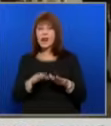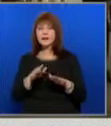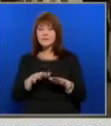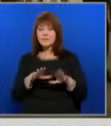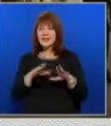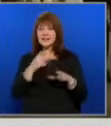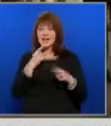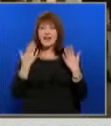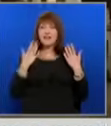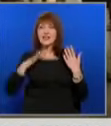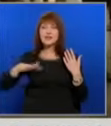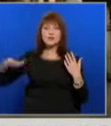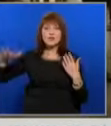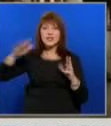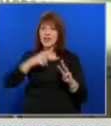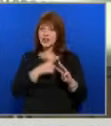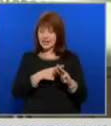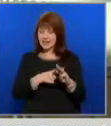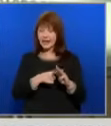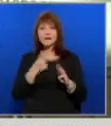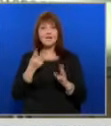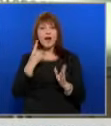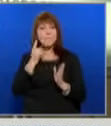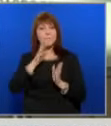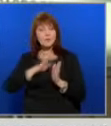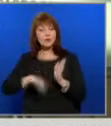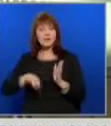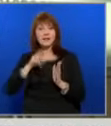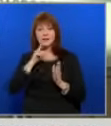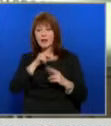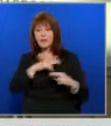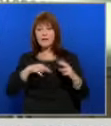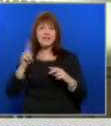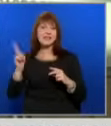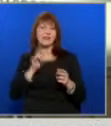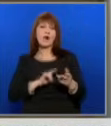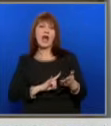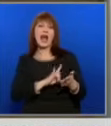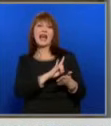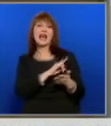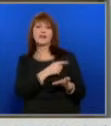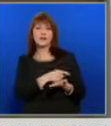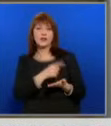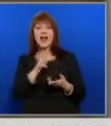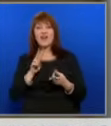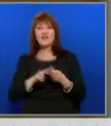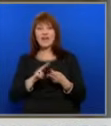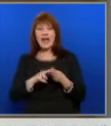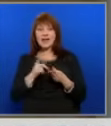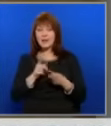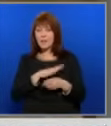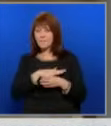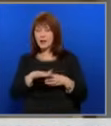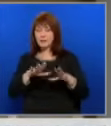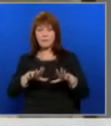наречения въздушен Шенген. Това означава отпадане на проверките само по летищата. За Виена в момента пълно